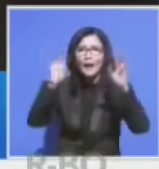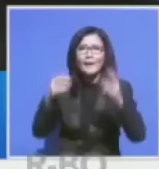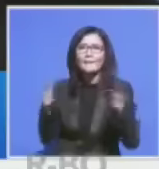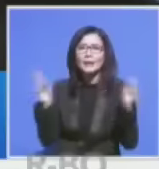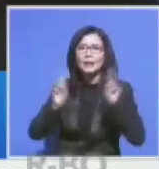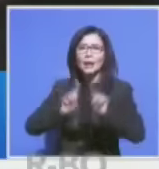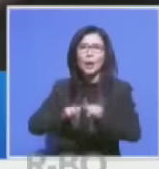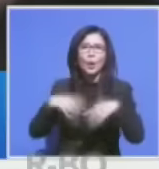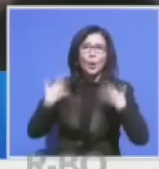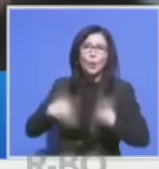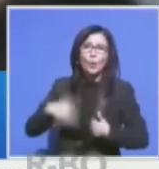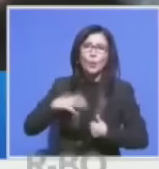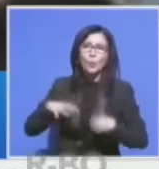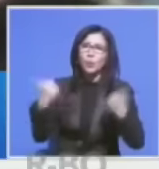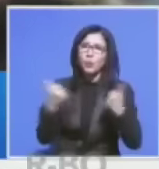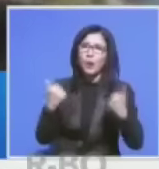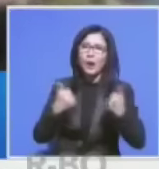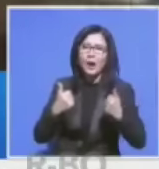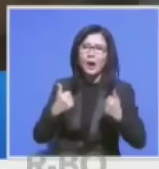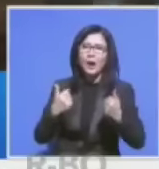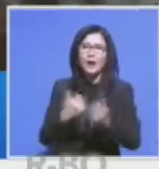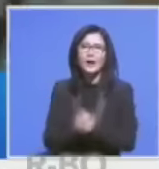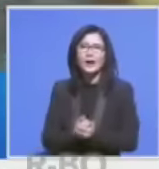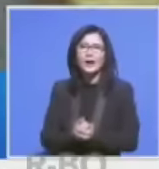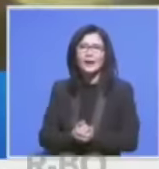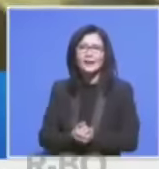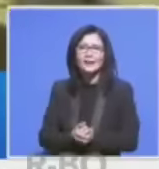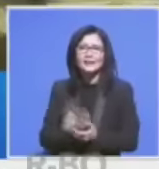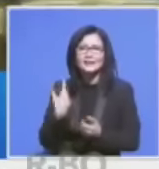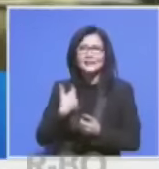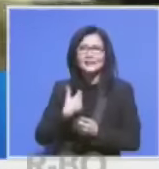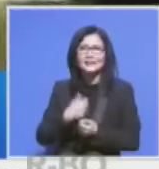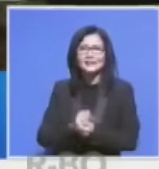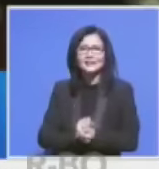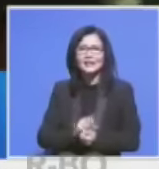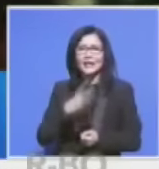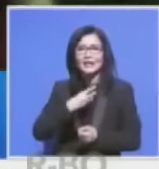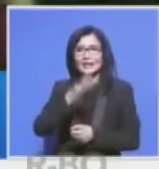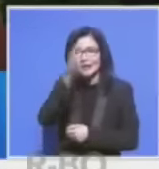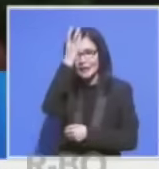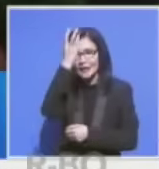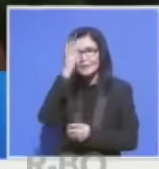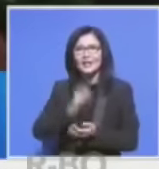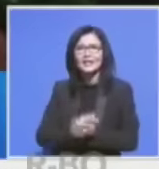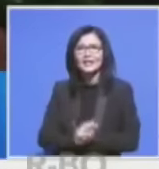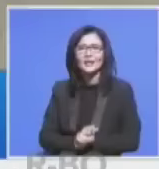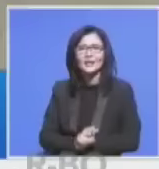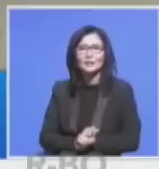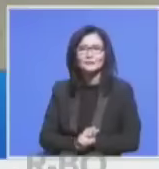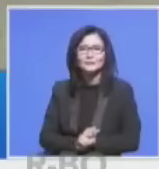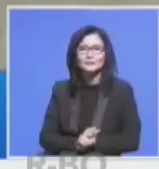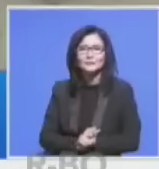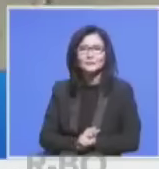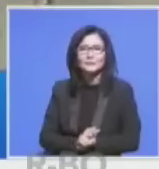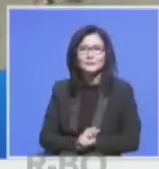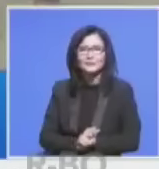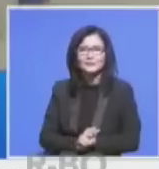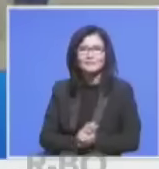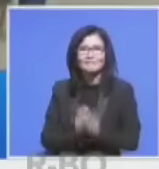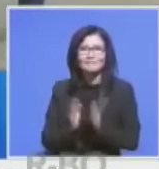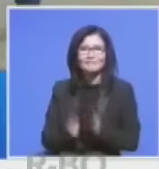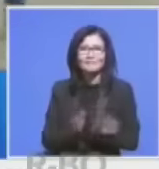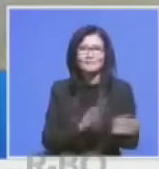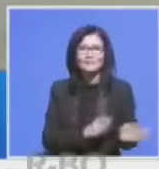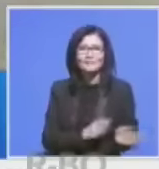artis ternama ibu kota di Binuang, kota yang berjarak sekitar 90 km dari Banjarmasin. Nanik Hayati,